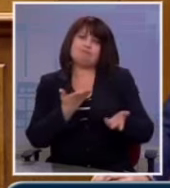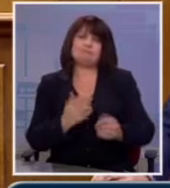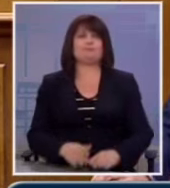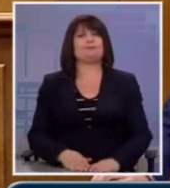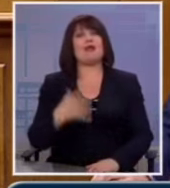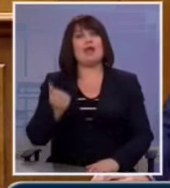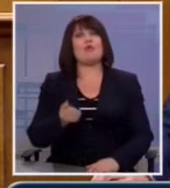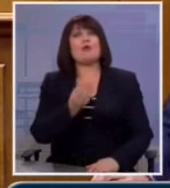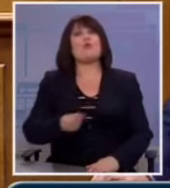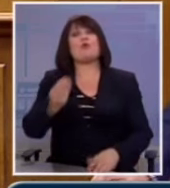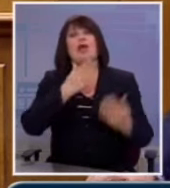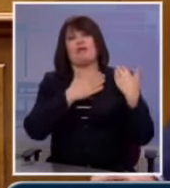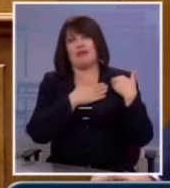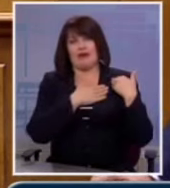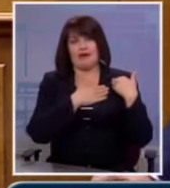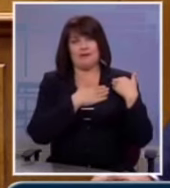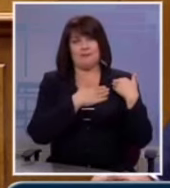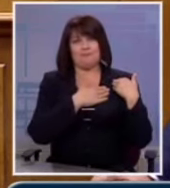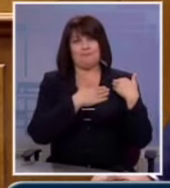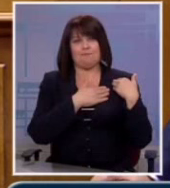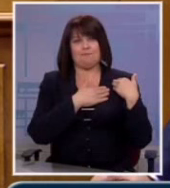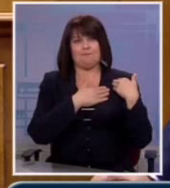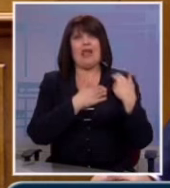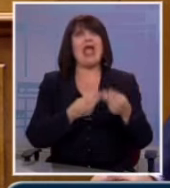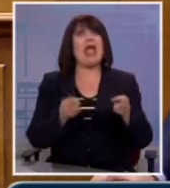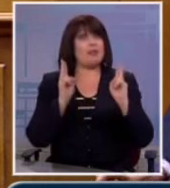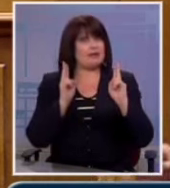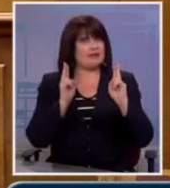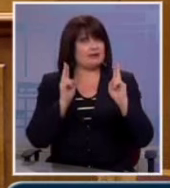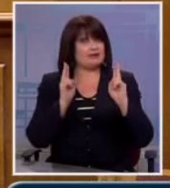ισχυρή ευθύνη να μην διαψεύσουμε αυτές τις ελπίδες.